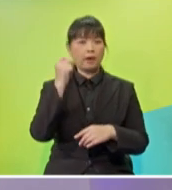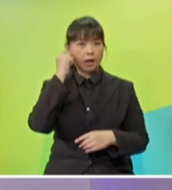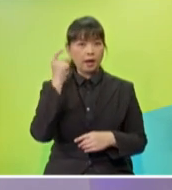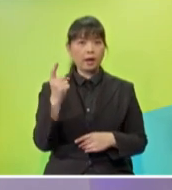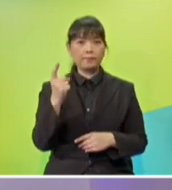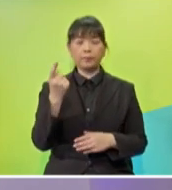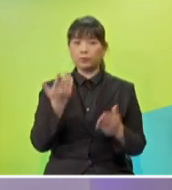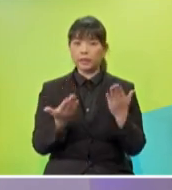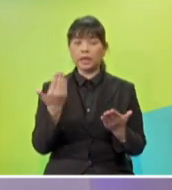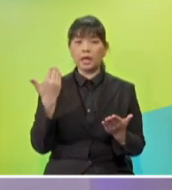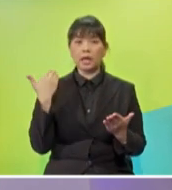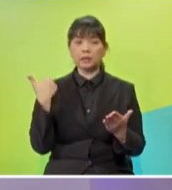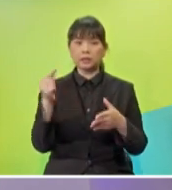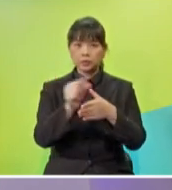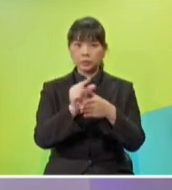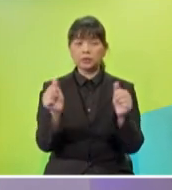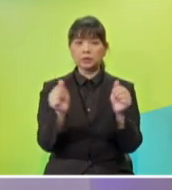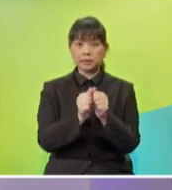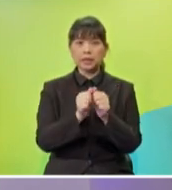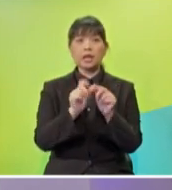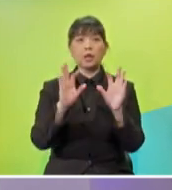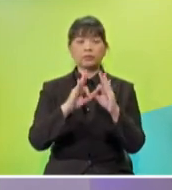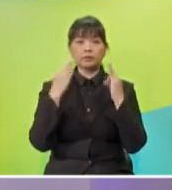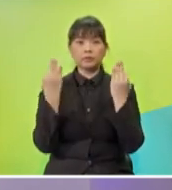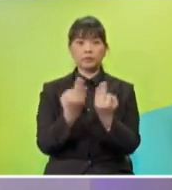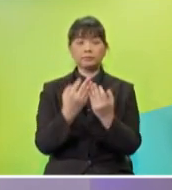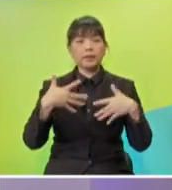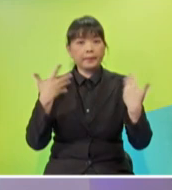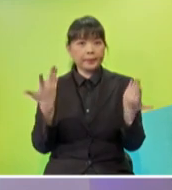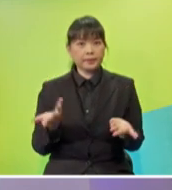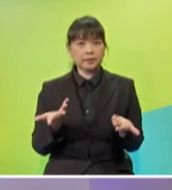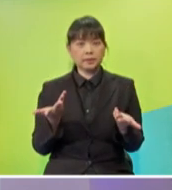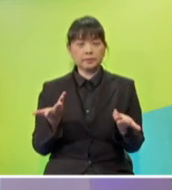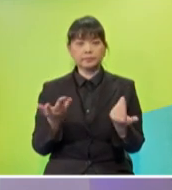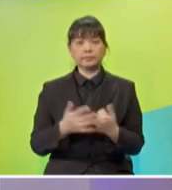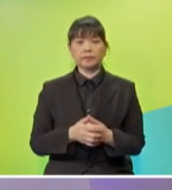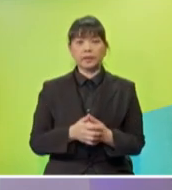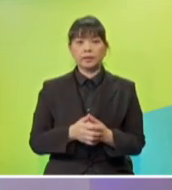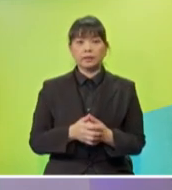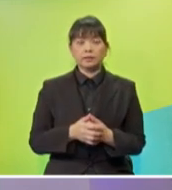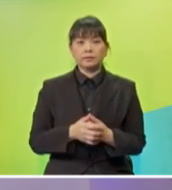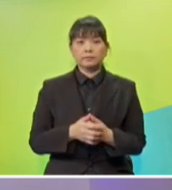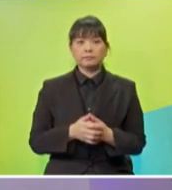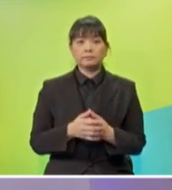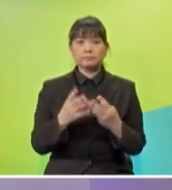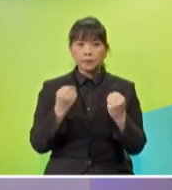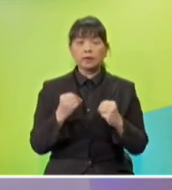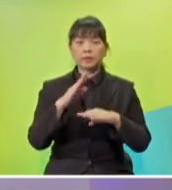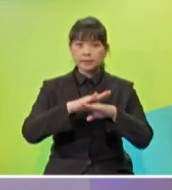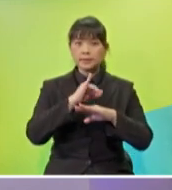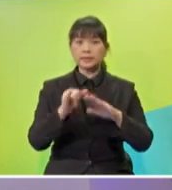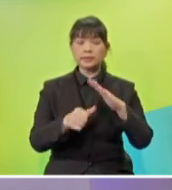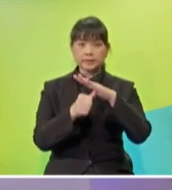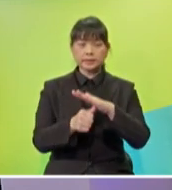konflik dengan keluarga Jadi bagaimana menangani Stres ini nah